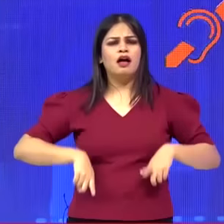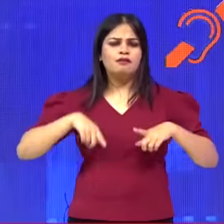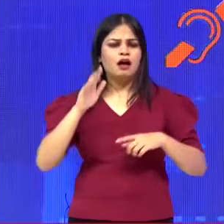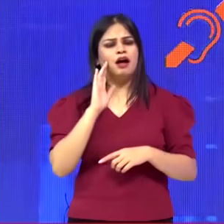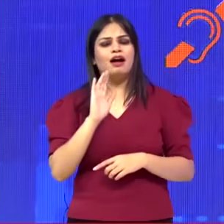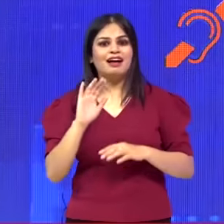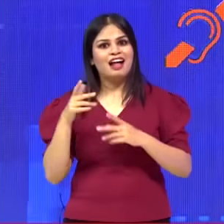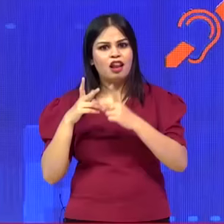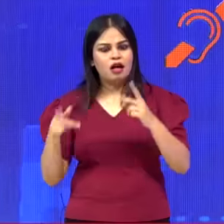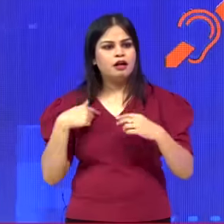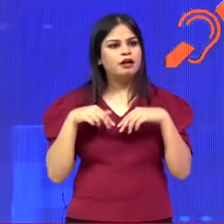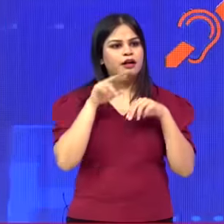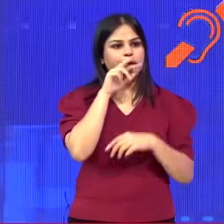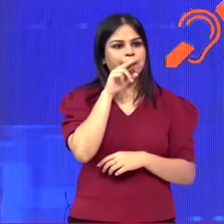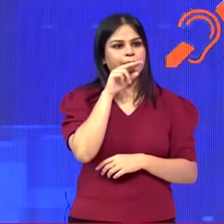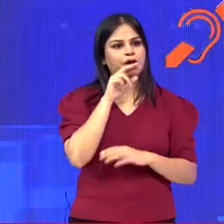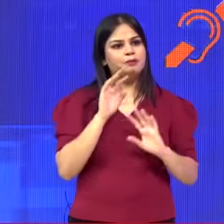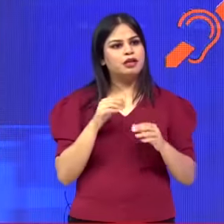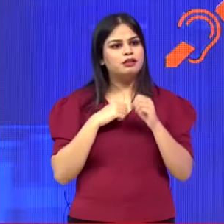रहा है, मैं यहाँ पे लिपसिंग कर रहा